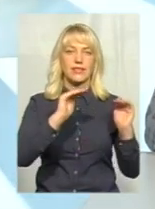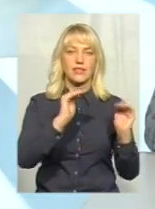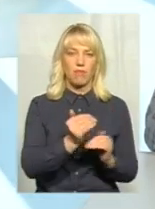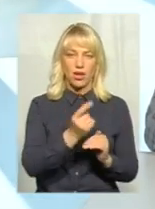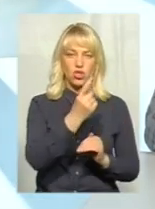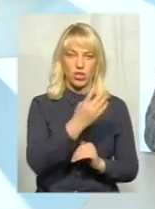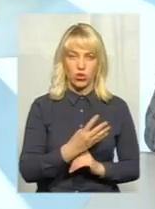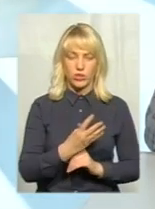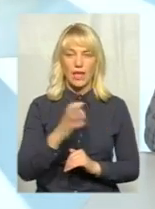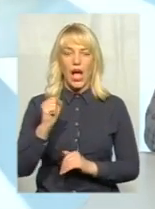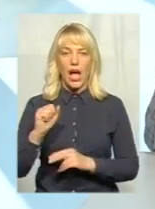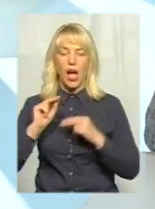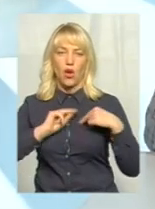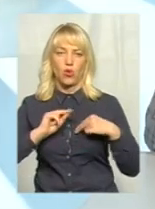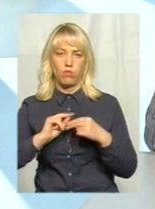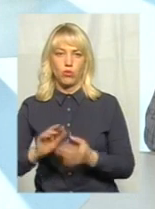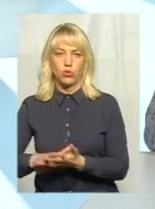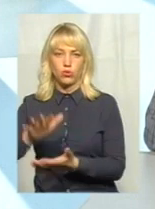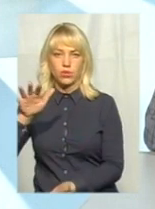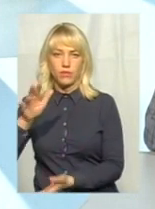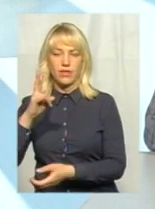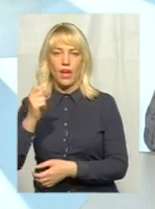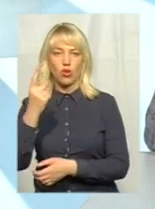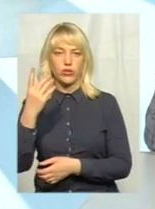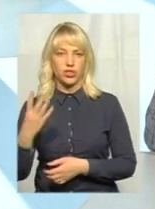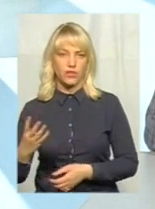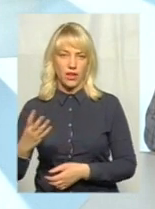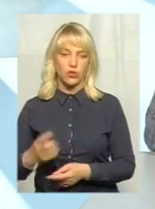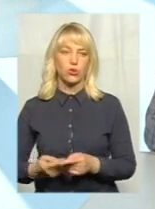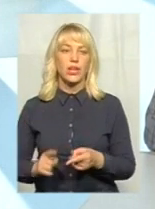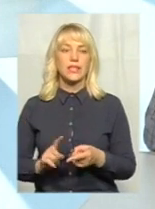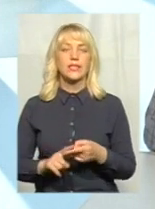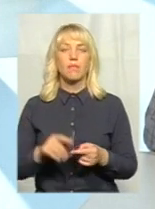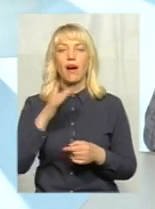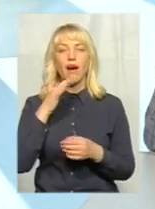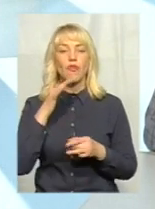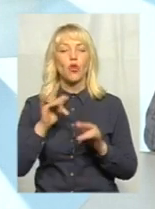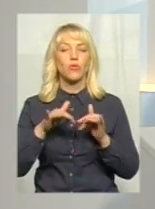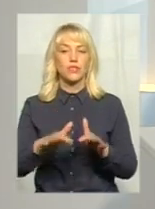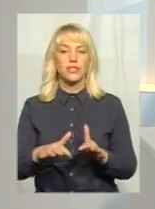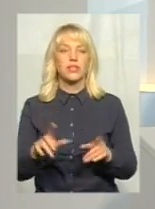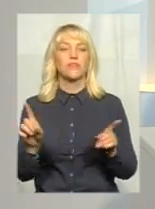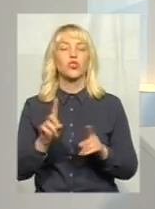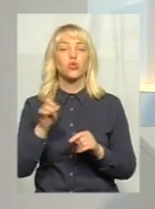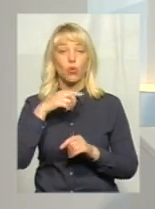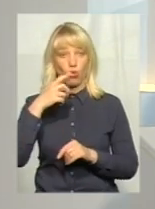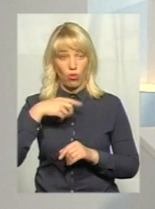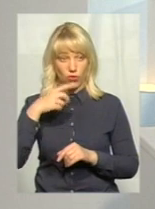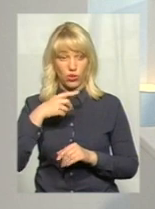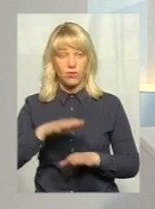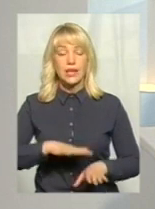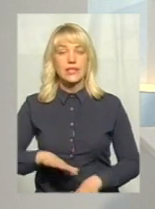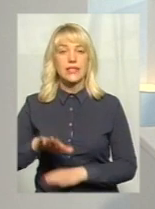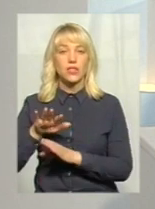збільшилось, безробітних на чверть зменшилось. Тут дуже багато різних процесів впливає, і про те, що говорив